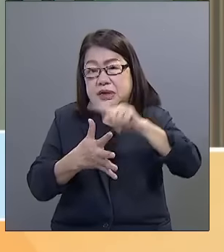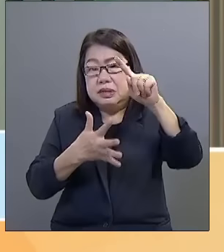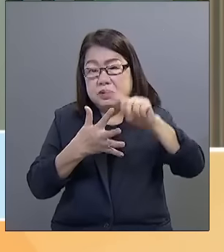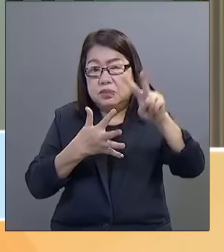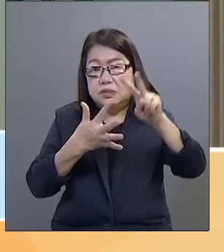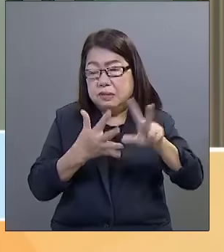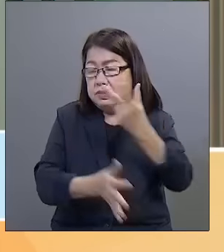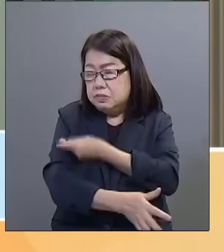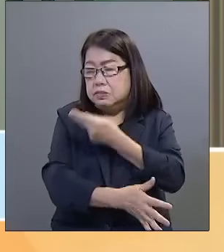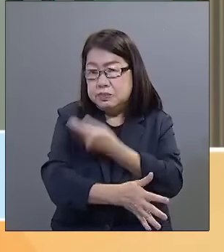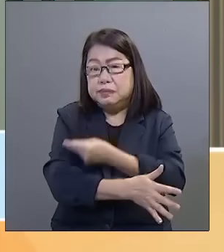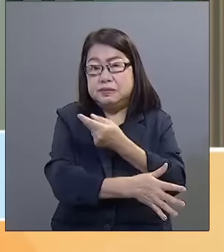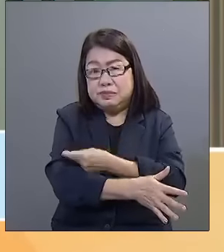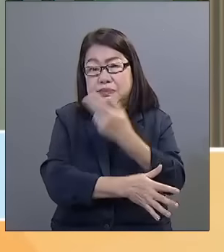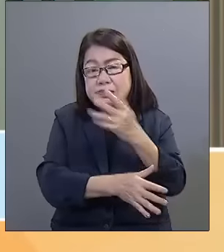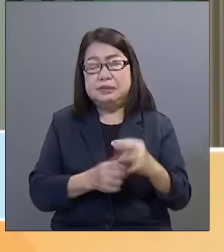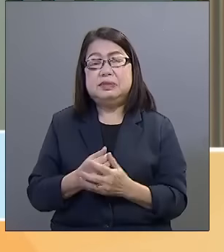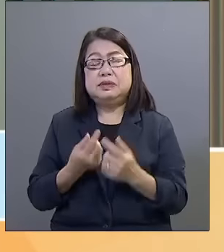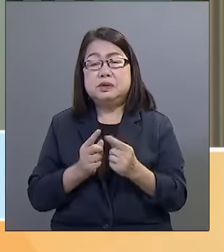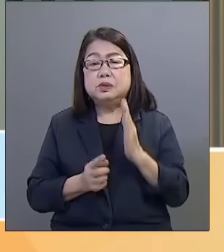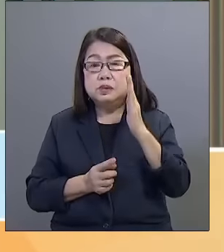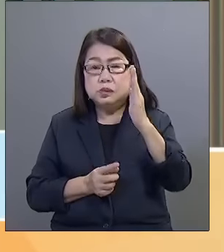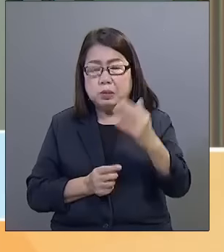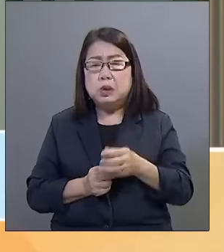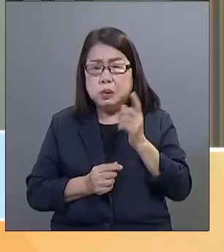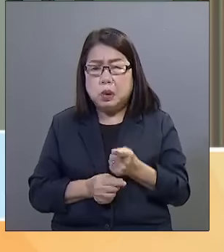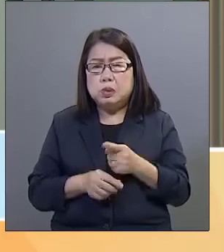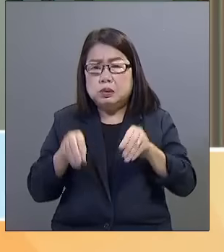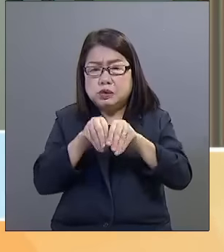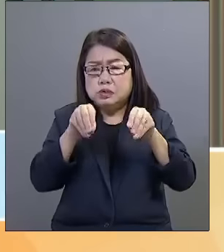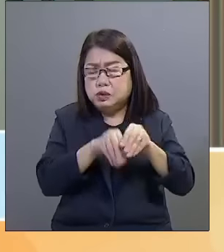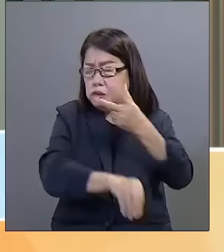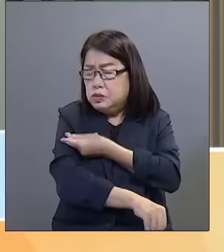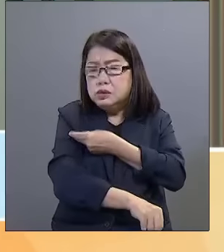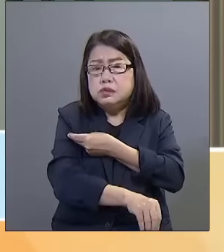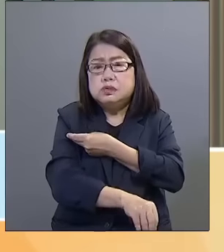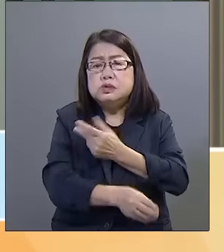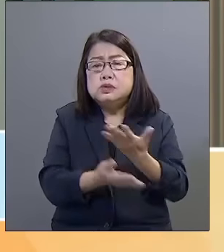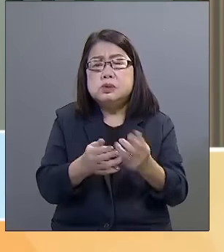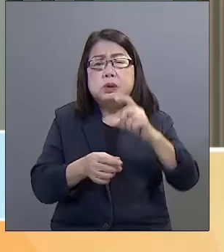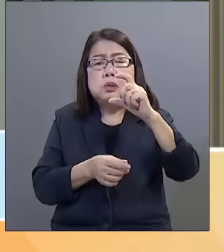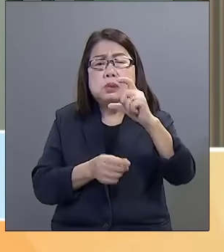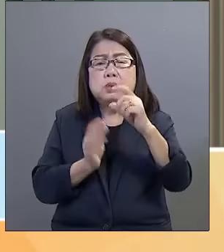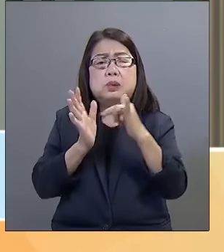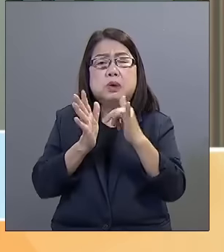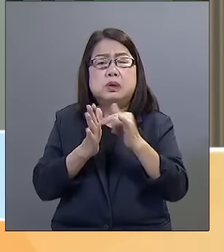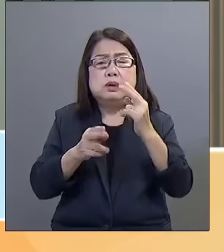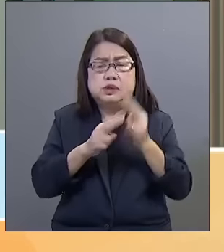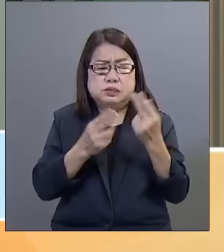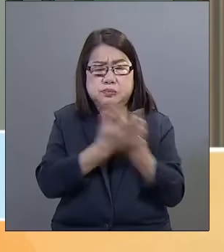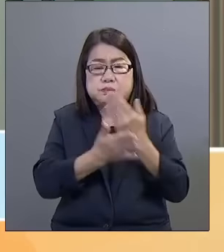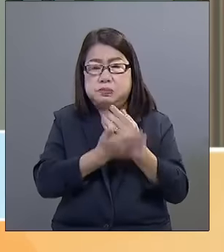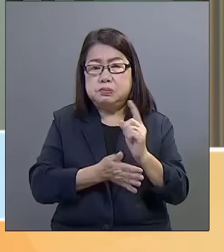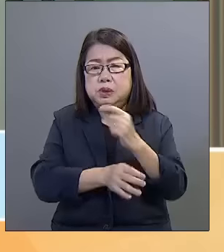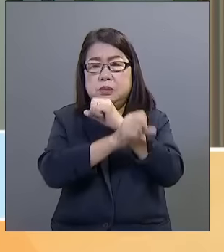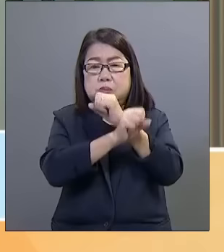สักช่วงหนึ่งแล้วคือหลังจากนี้วัคซีนมันต้องฉีดกันถี่บ่อยขึ้นไหมครับหรือว่าจะต้องพัฒนาวัคซีนอะไรที่จะรับมือให้ได้ดี